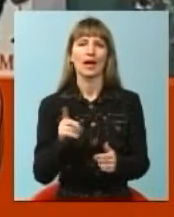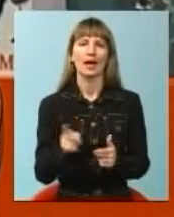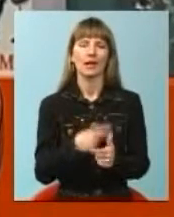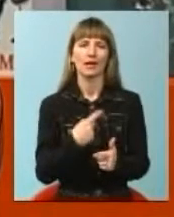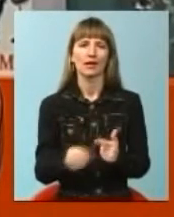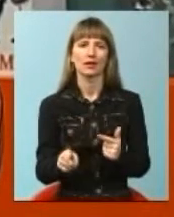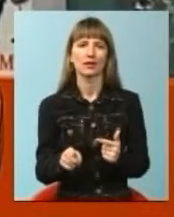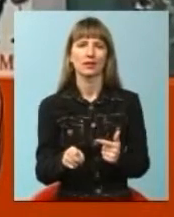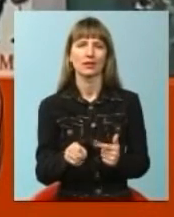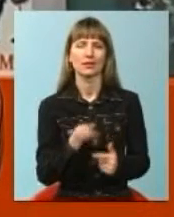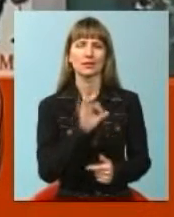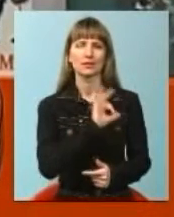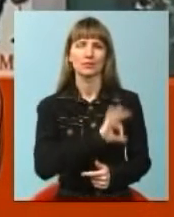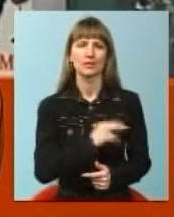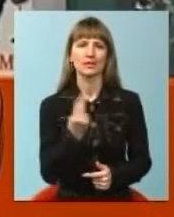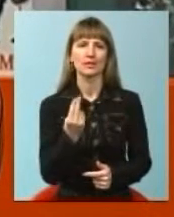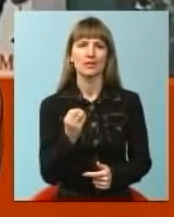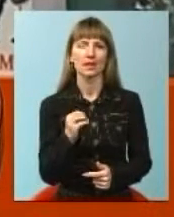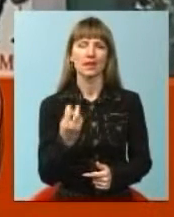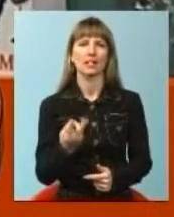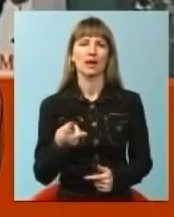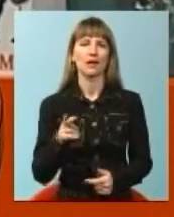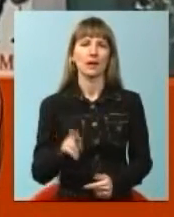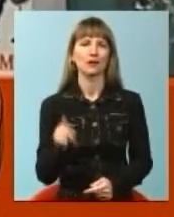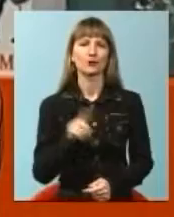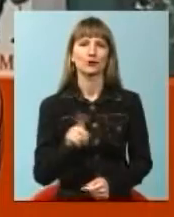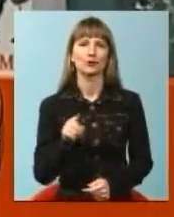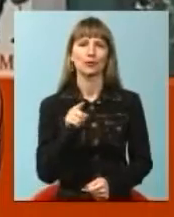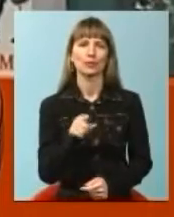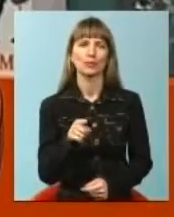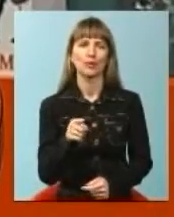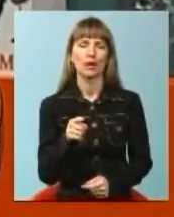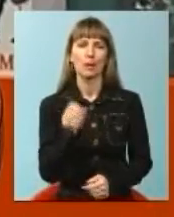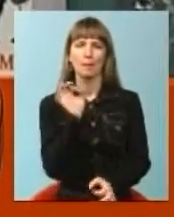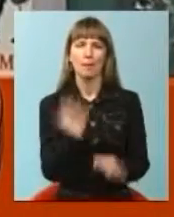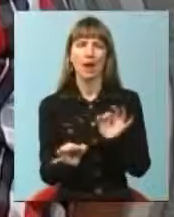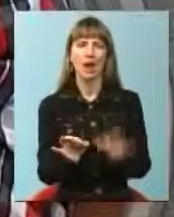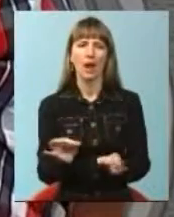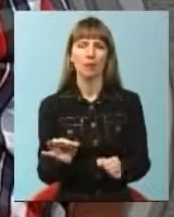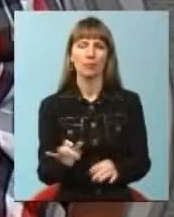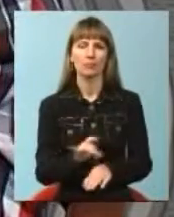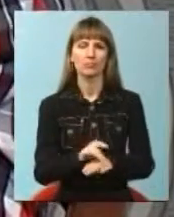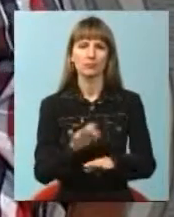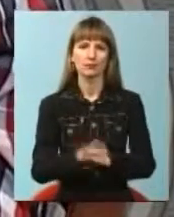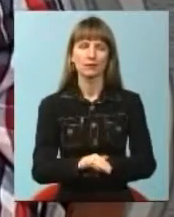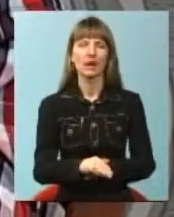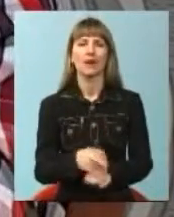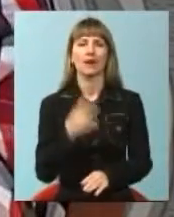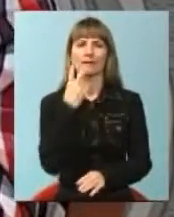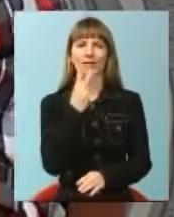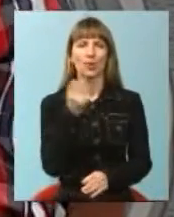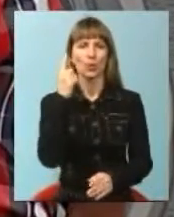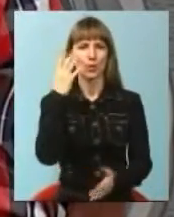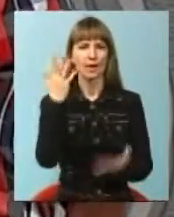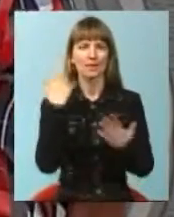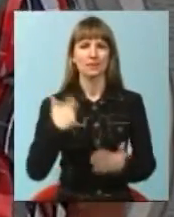навіть використовувати це для того, щоб виводити плями. Абсолютно вірно. Як бачимо, от уявіть собі,